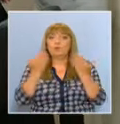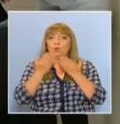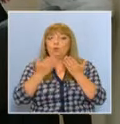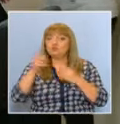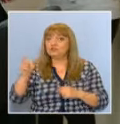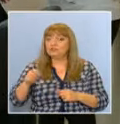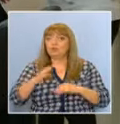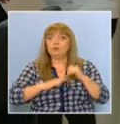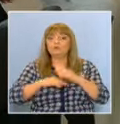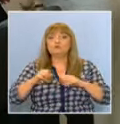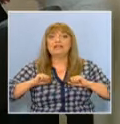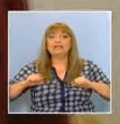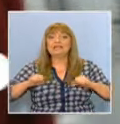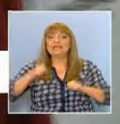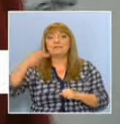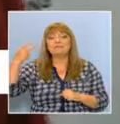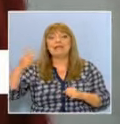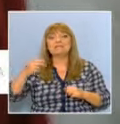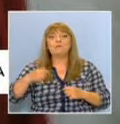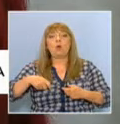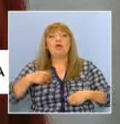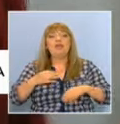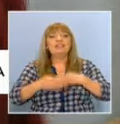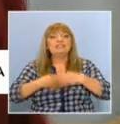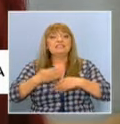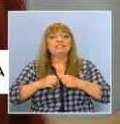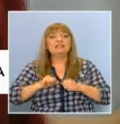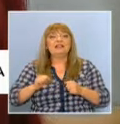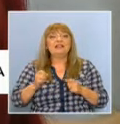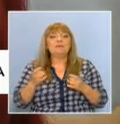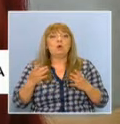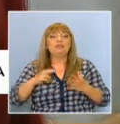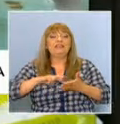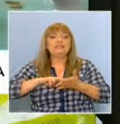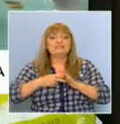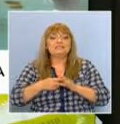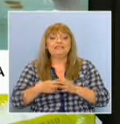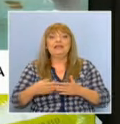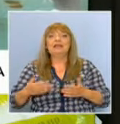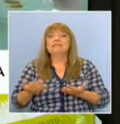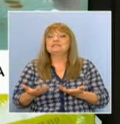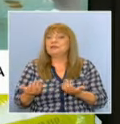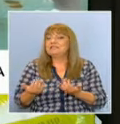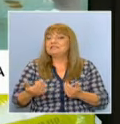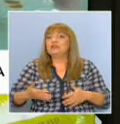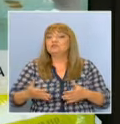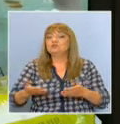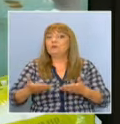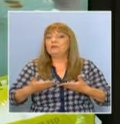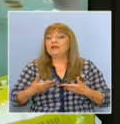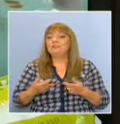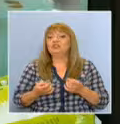Учениците от професионалната гимназия по текстил и моден дизайн с вълнение приемат предизвикателството на новата специалност. За